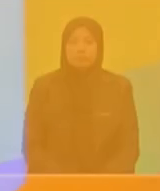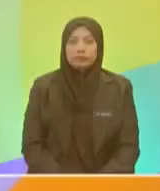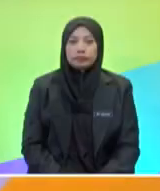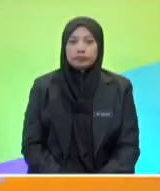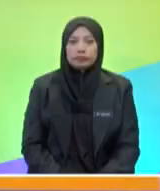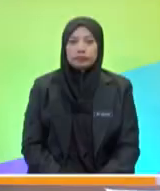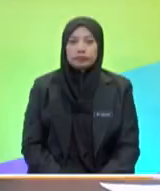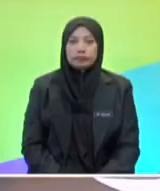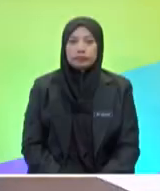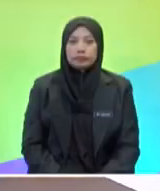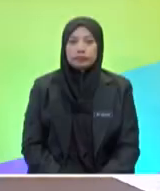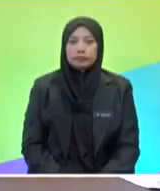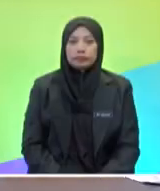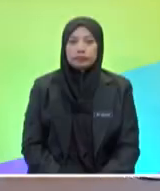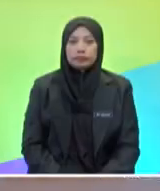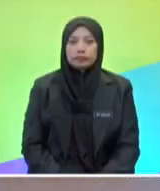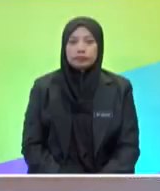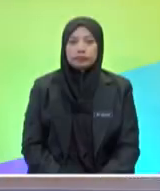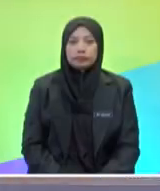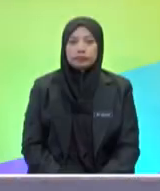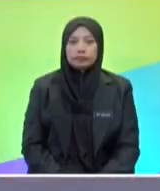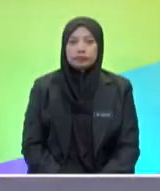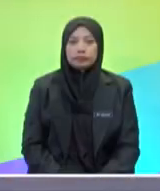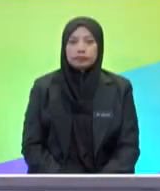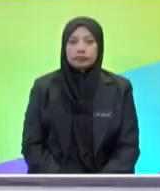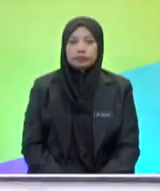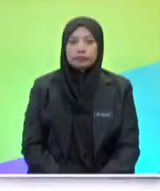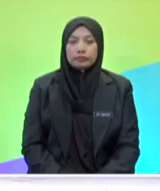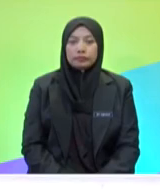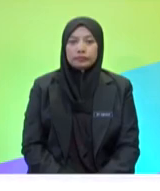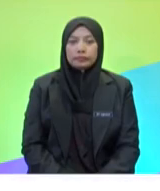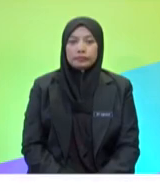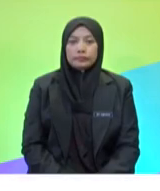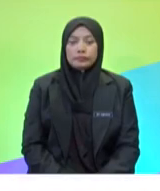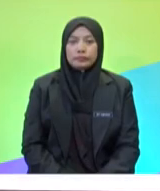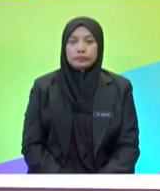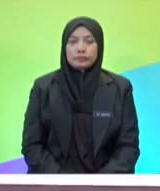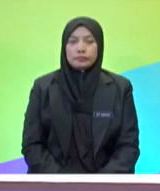La la la la la. Okay, tak dah. Kita wangi sikit lah.